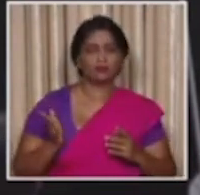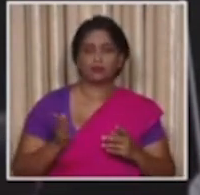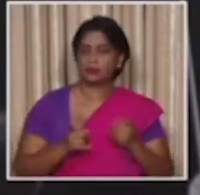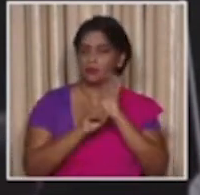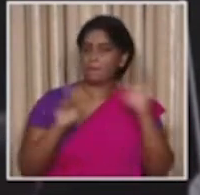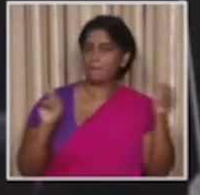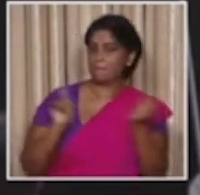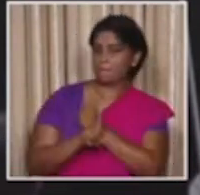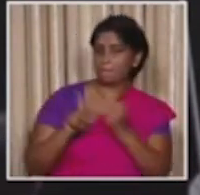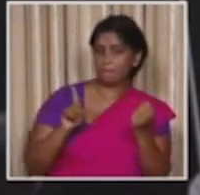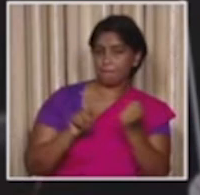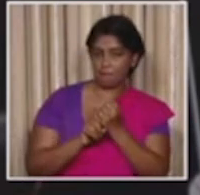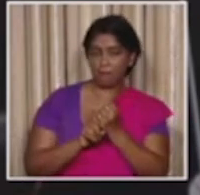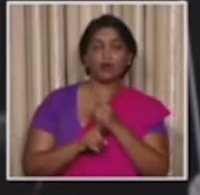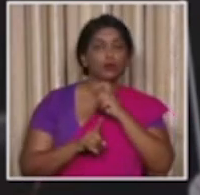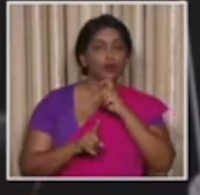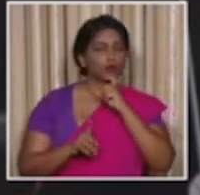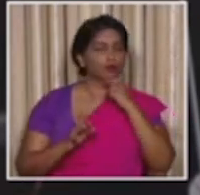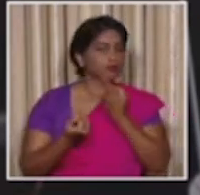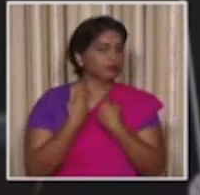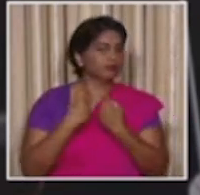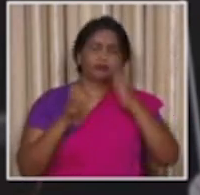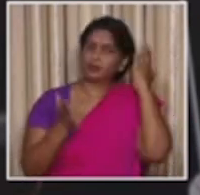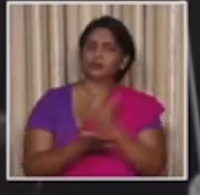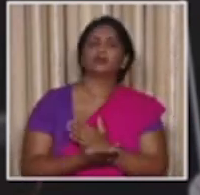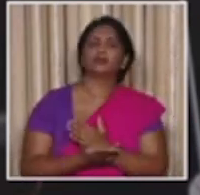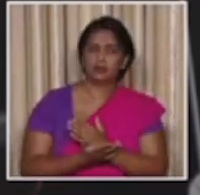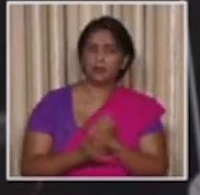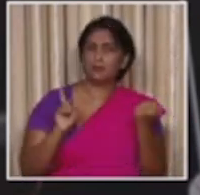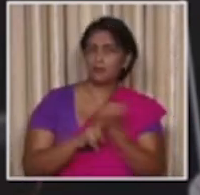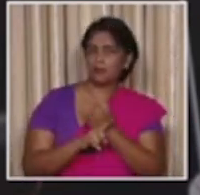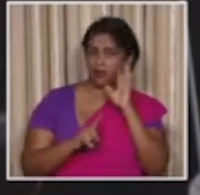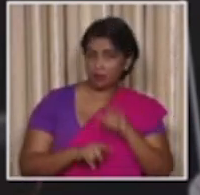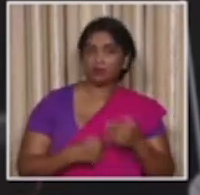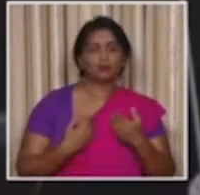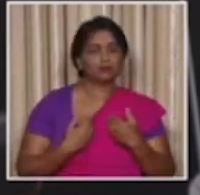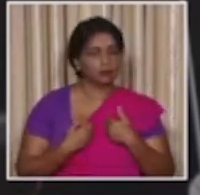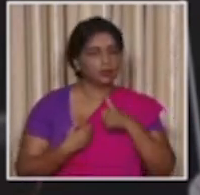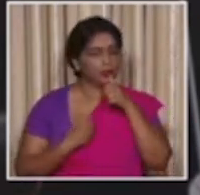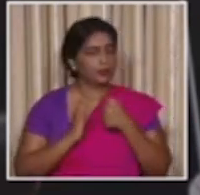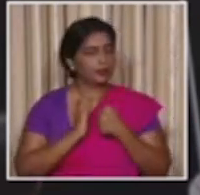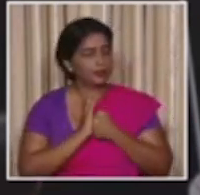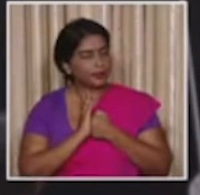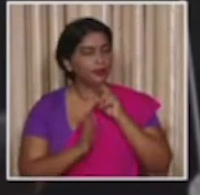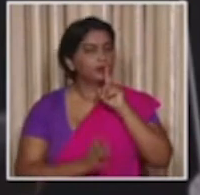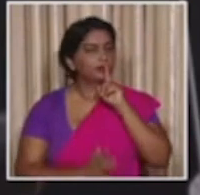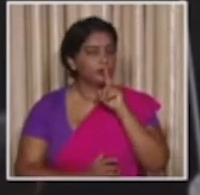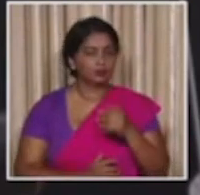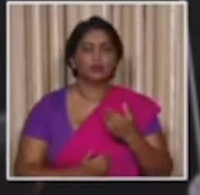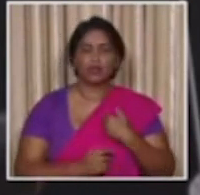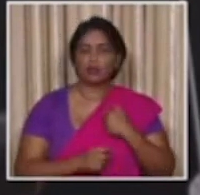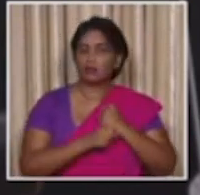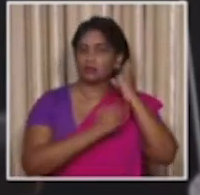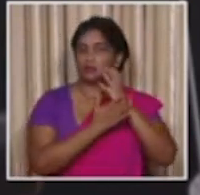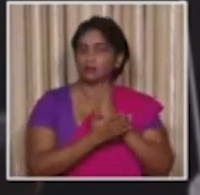ඍජු බලපෑමක් කළා, ඒ නඩුව ඇසීම නවත්තලා එහෙම බලපෑමක් කරනවා නම් මම ඉතාමත් ගෞරවයෙන් කියනවා අපේ